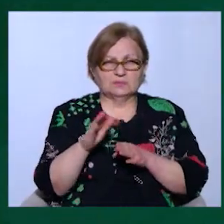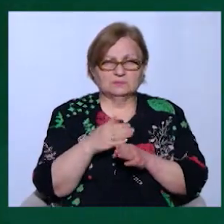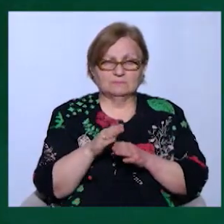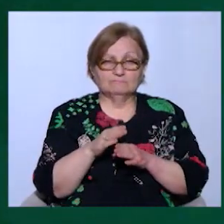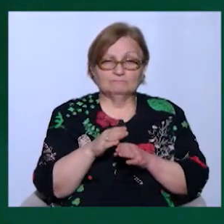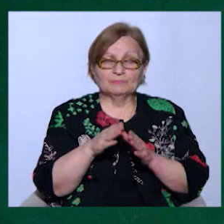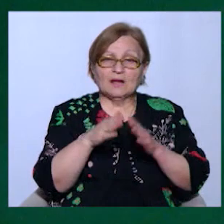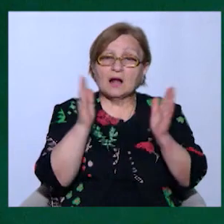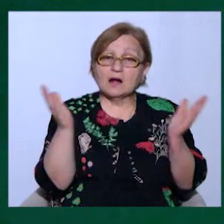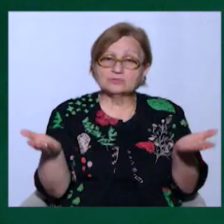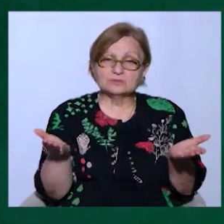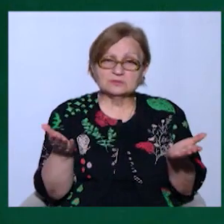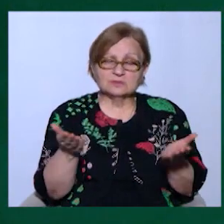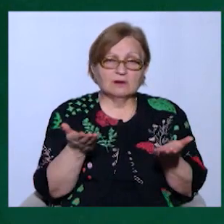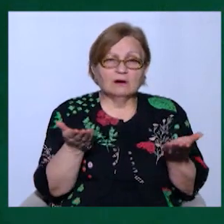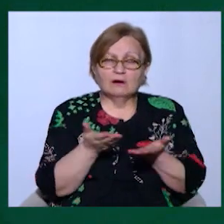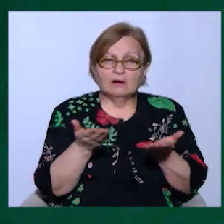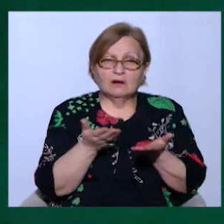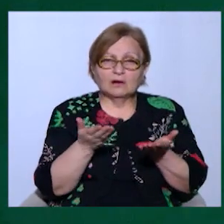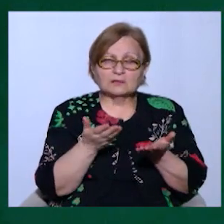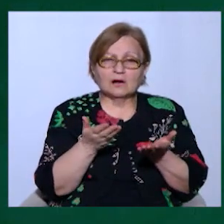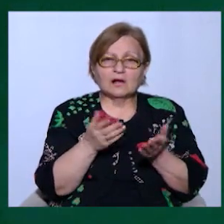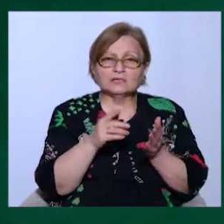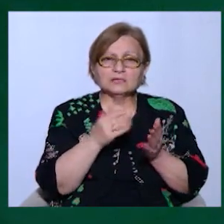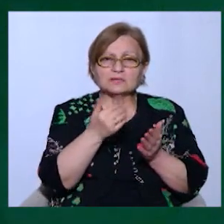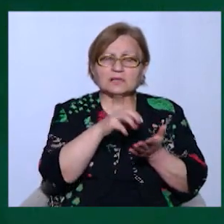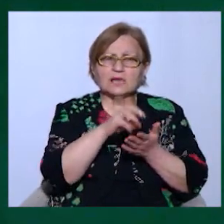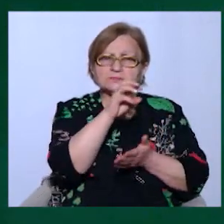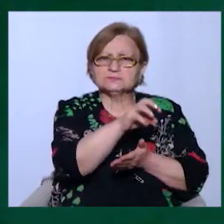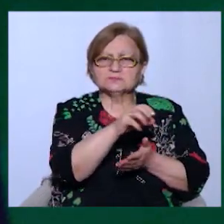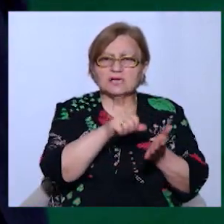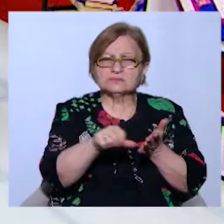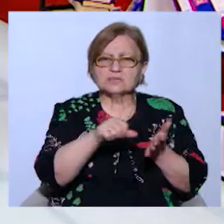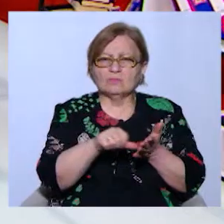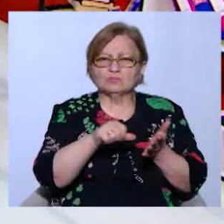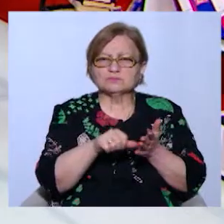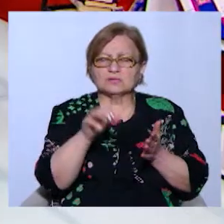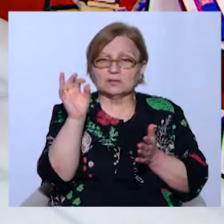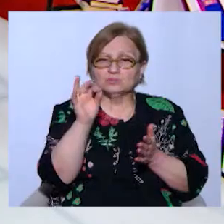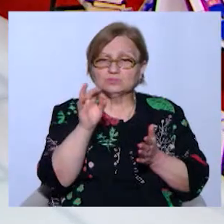გაშლილი კუთხის რა ნაწილია 60 გრადუსიანი კუთხე? აქვე